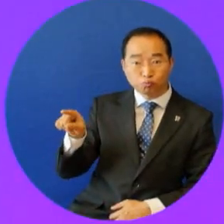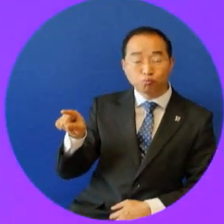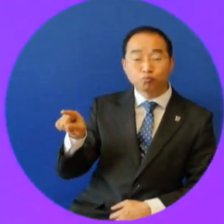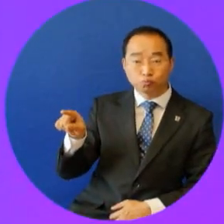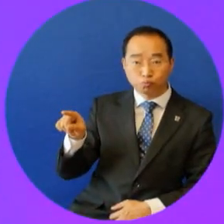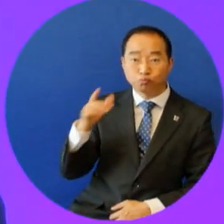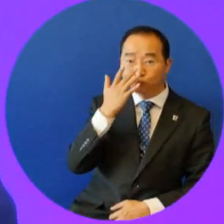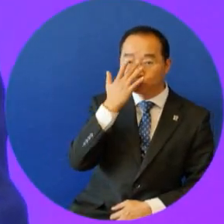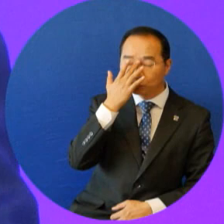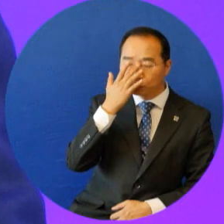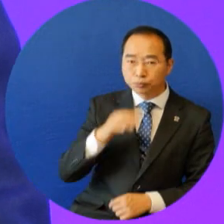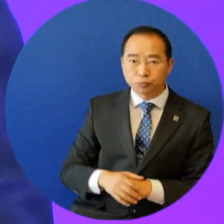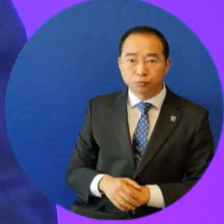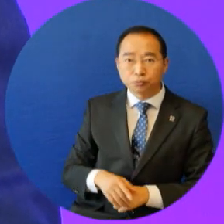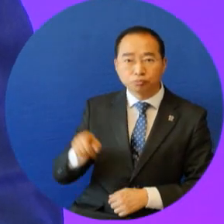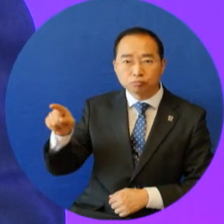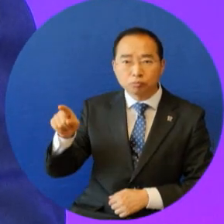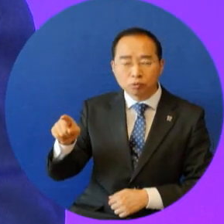같은 경우도